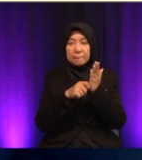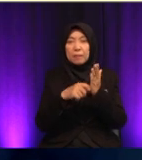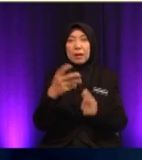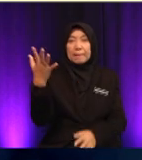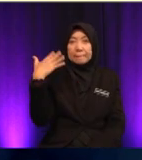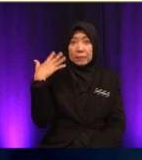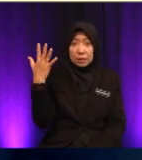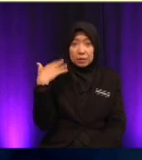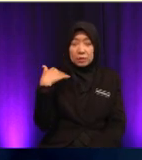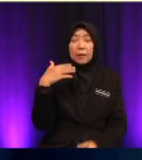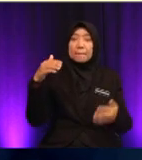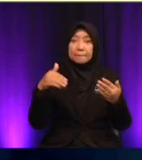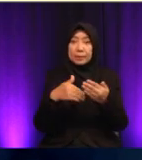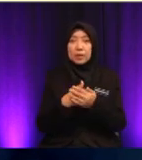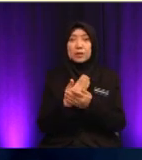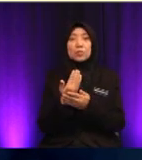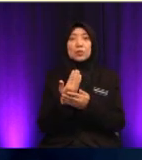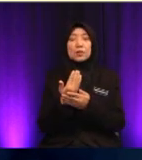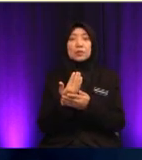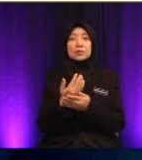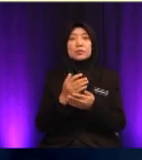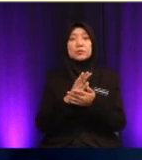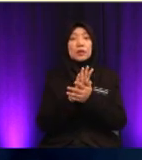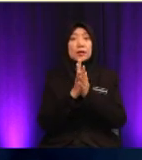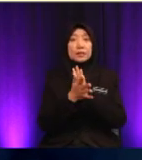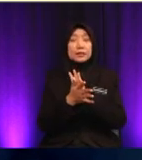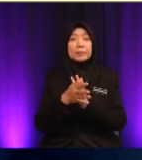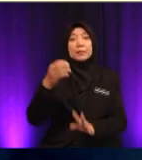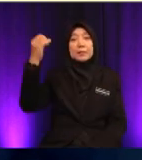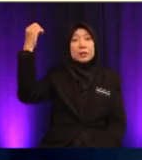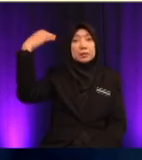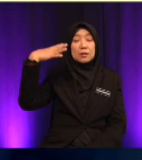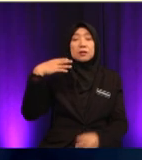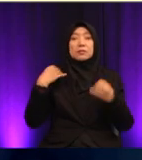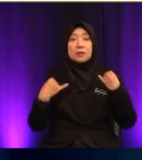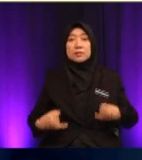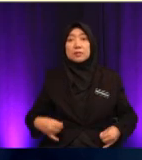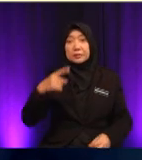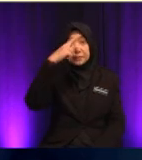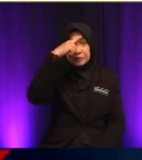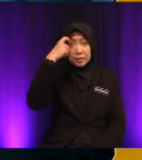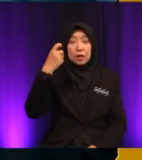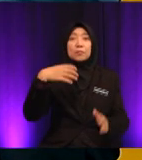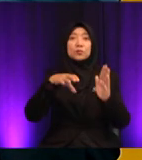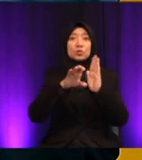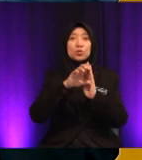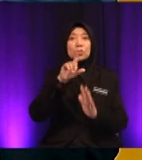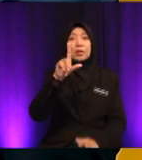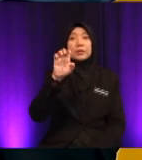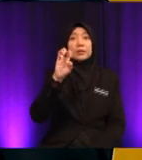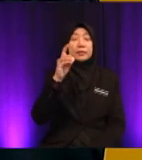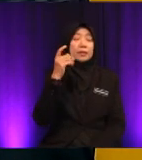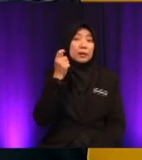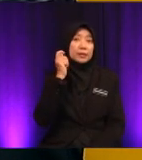jadi barulah kita sebagai pemancar jasa hitam Oke contoh lampu LED tadi dia bukan